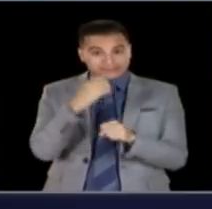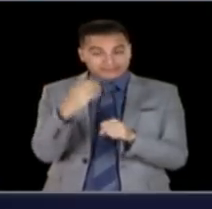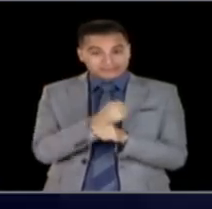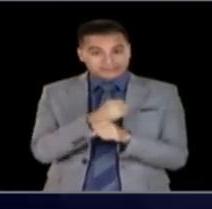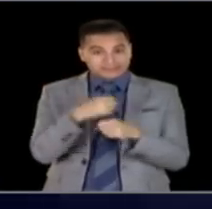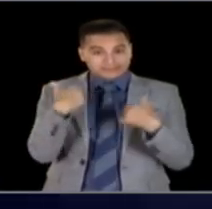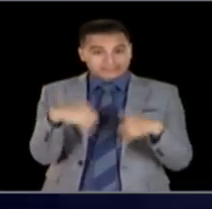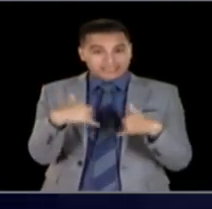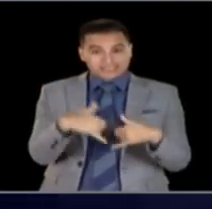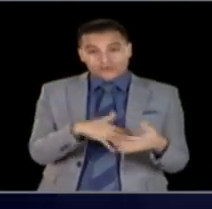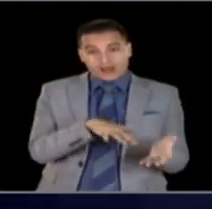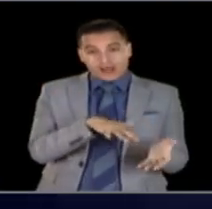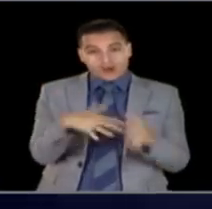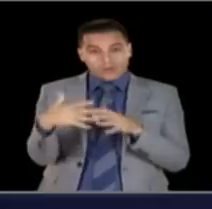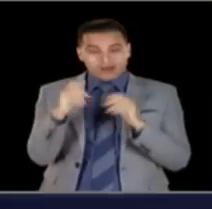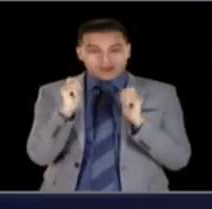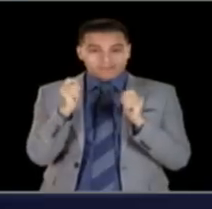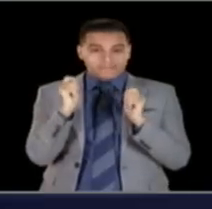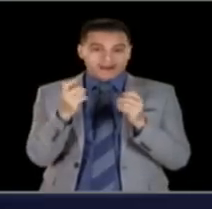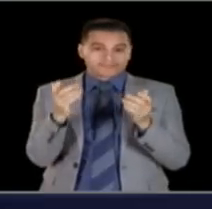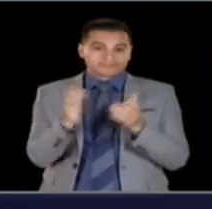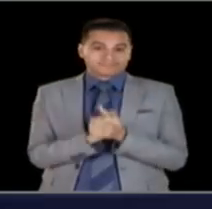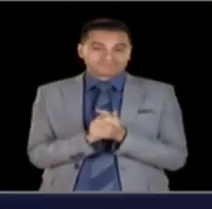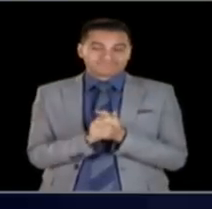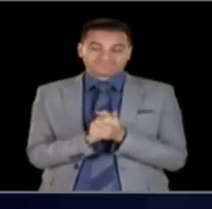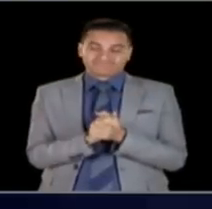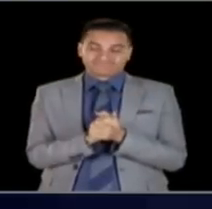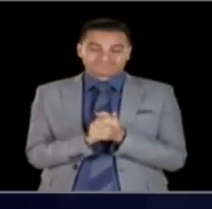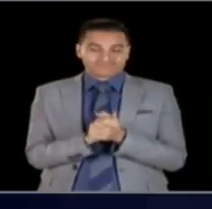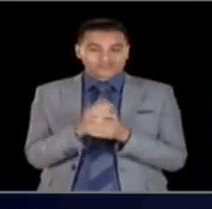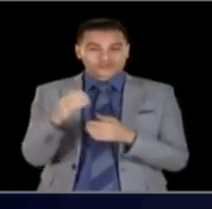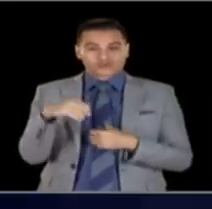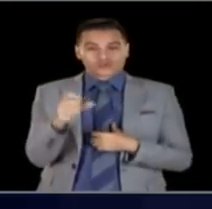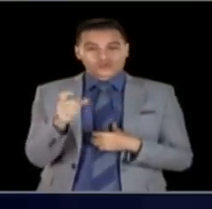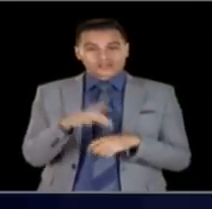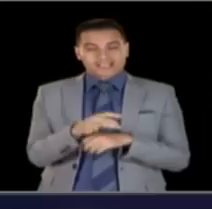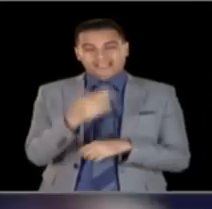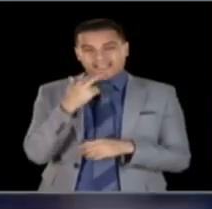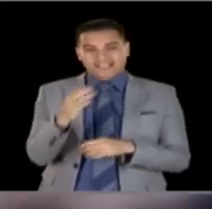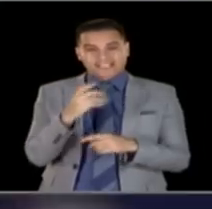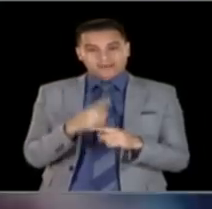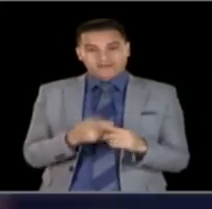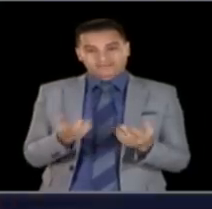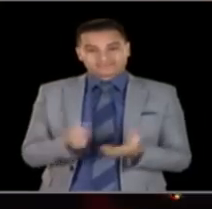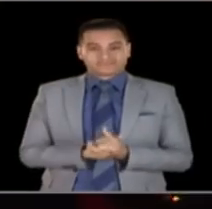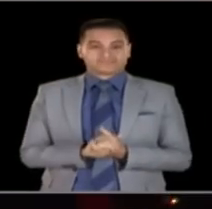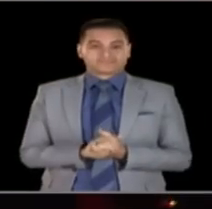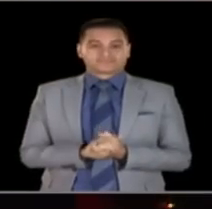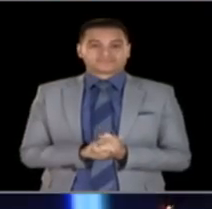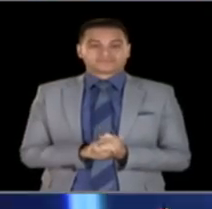يا الجزائر يا المغرب. أطلس. جون أدوارد هارد لك. إجابة